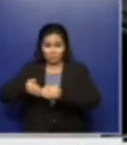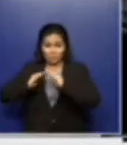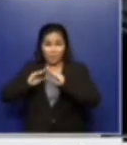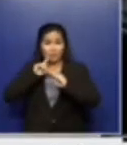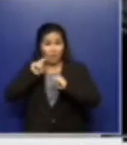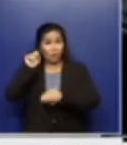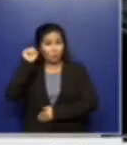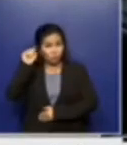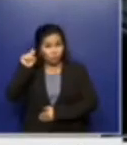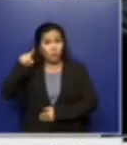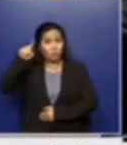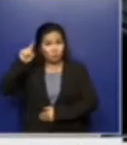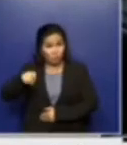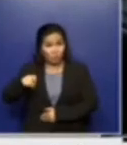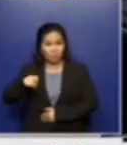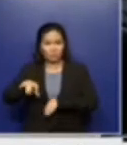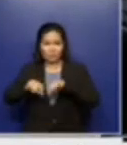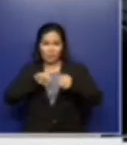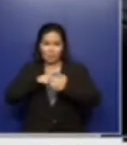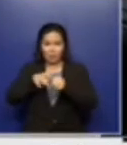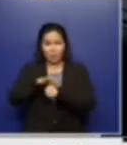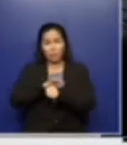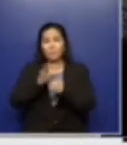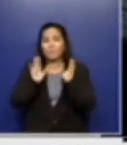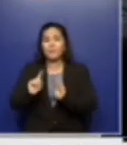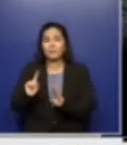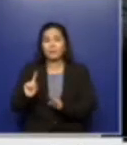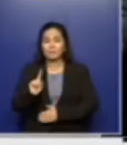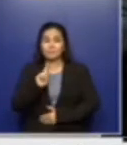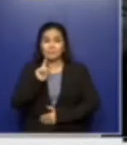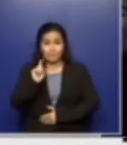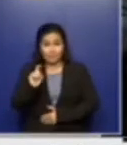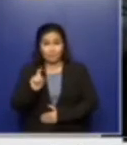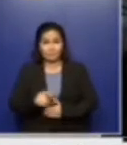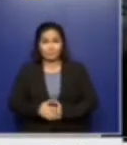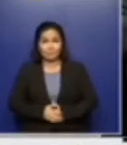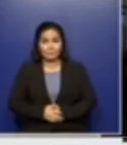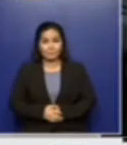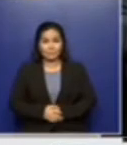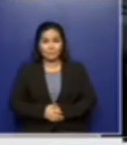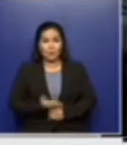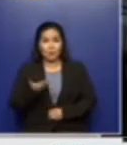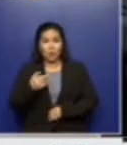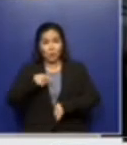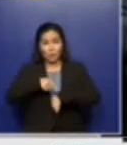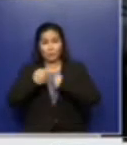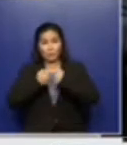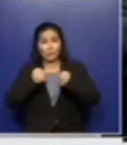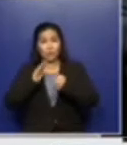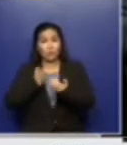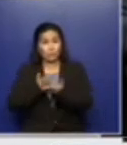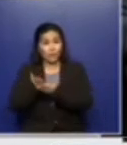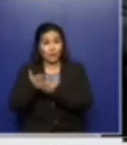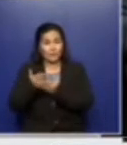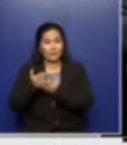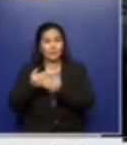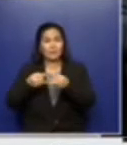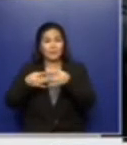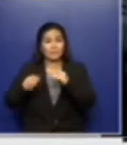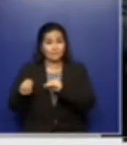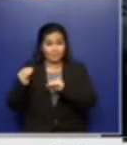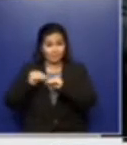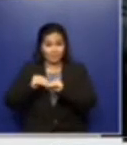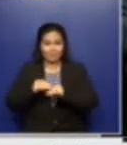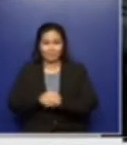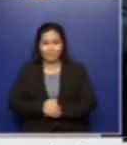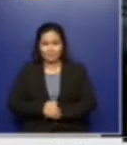เร่งด่วนมันรองรับวิกฤตโควิดอย่างไรคะดิฉันขออนุญาตใช้เวลาของฝ่ายค้านเพิ่มเล็กน้อยค่ะดิฉันกราบเรียนนะคะว่